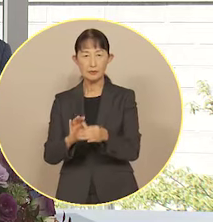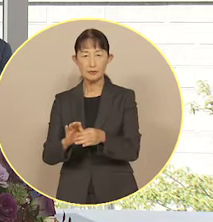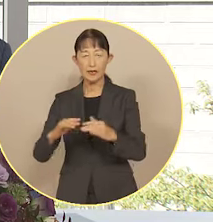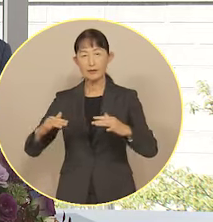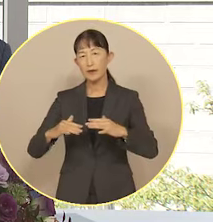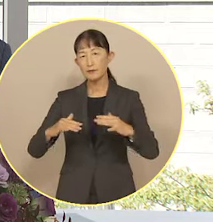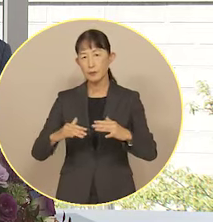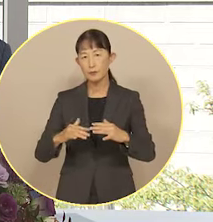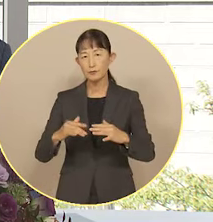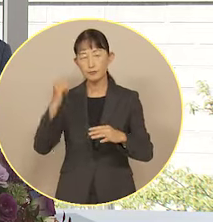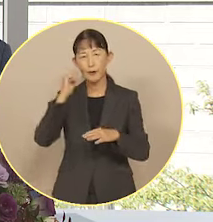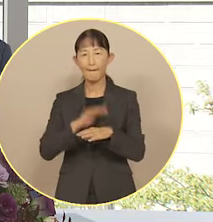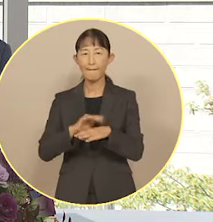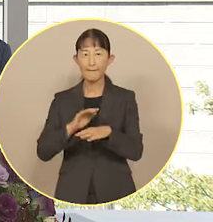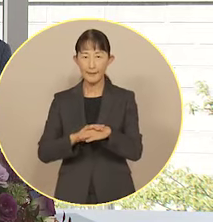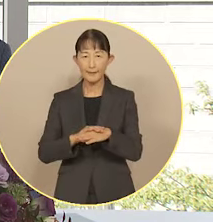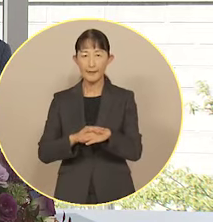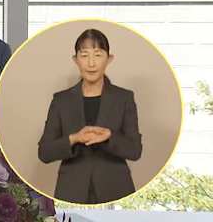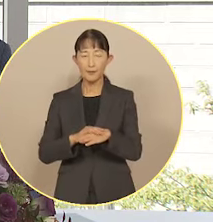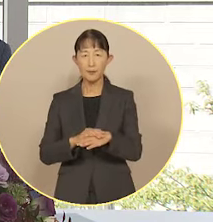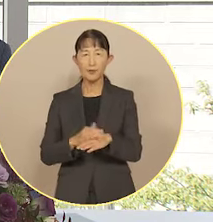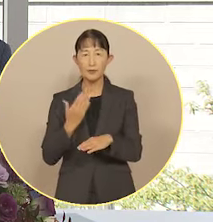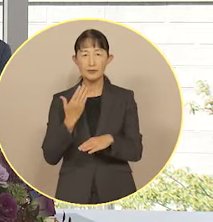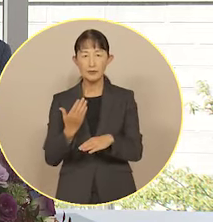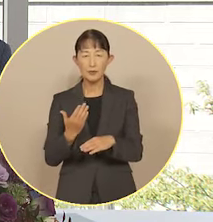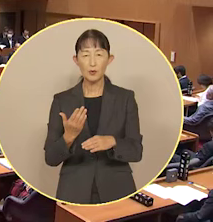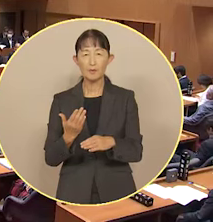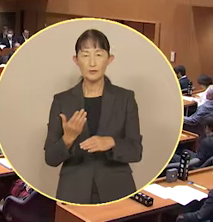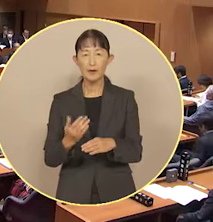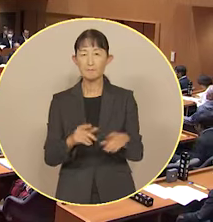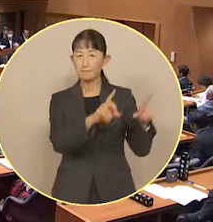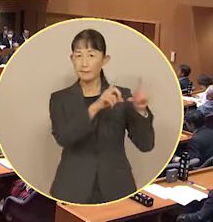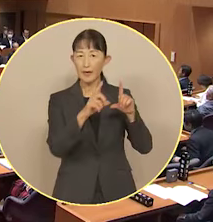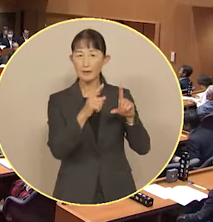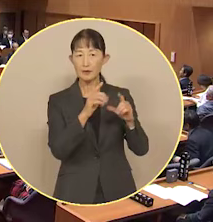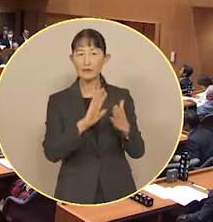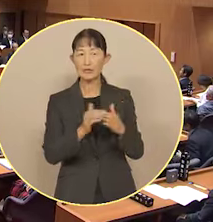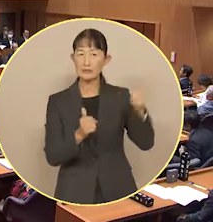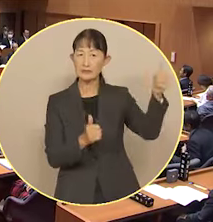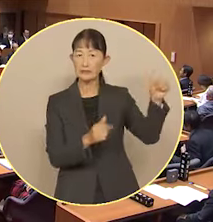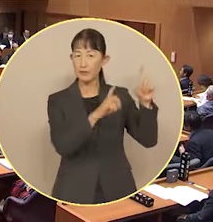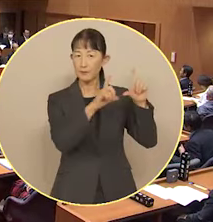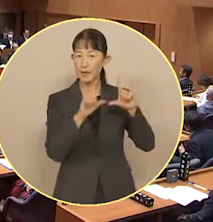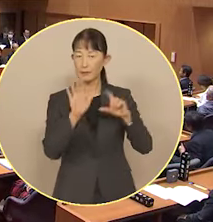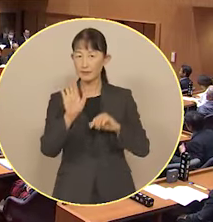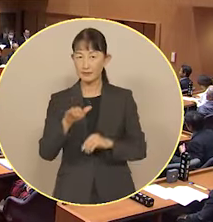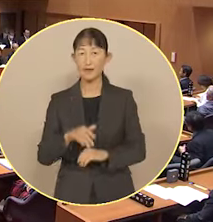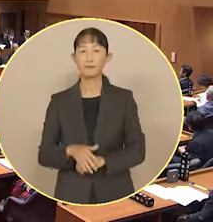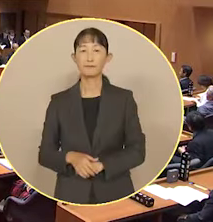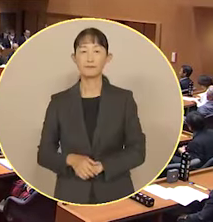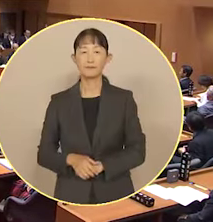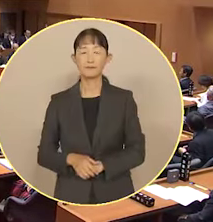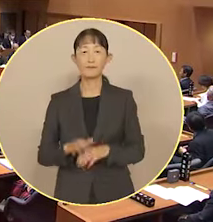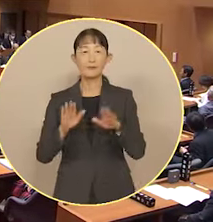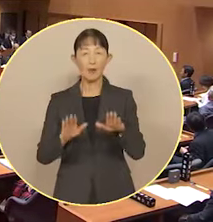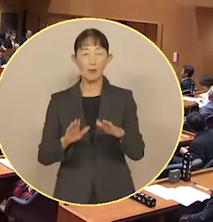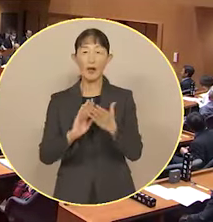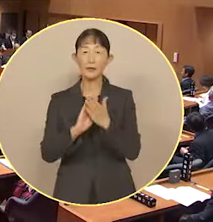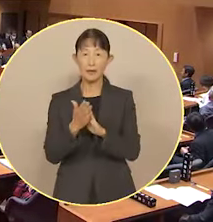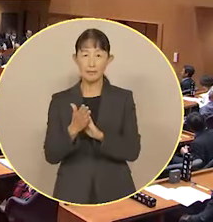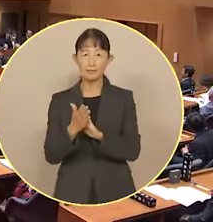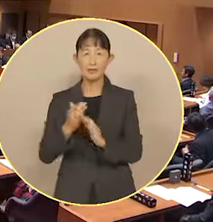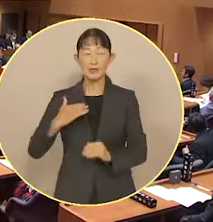考えを自民党代表質問に対する答弁の中で知事が明らかにいたしました現在は